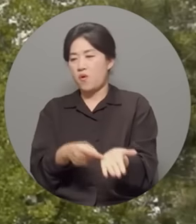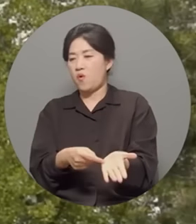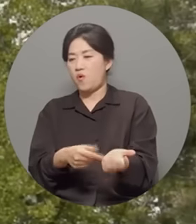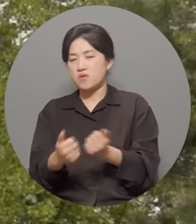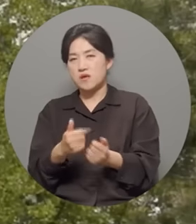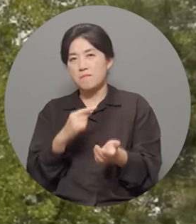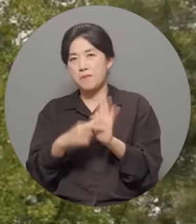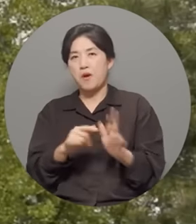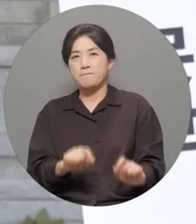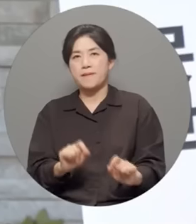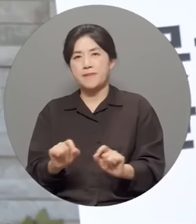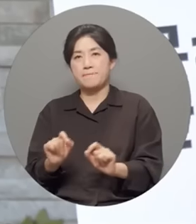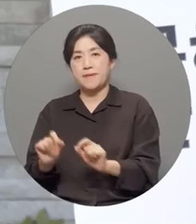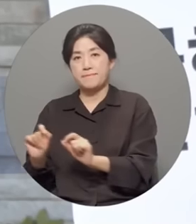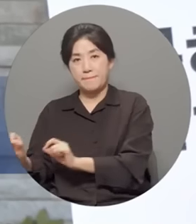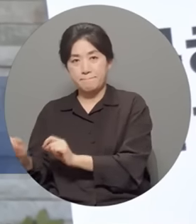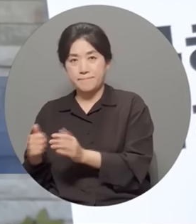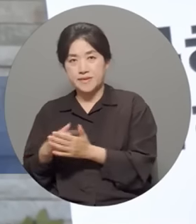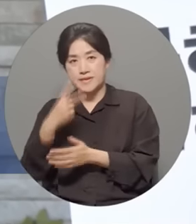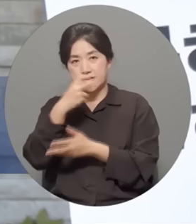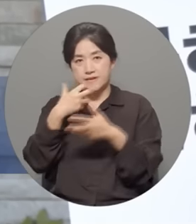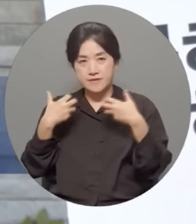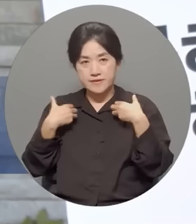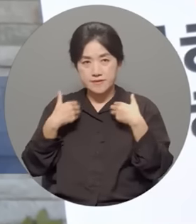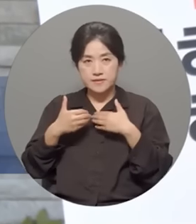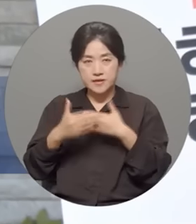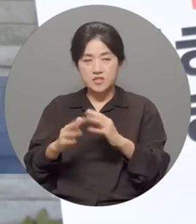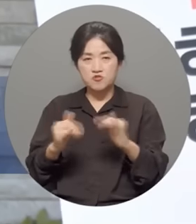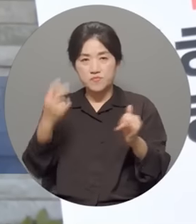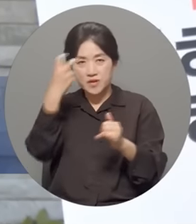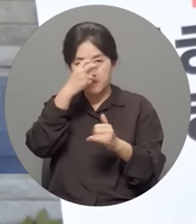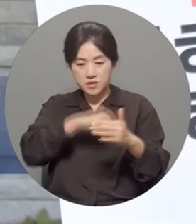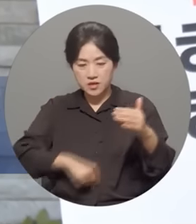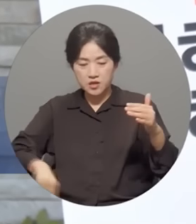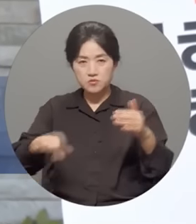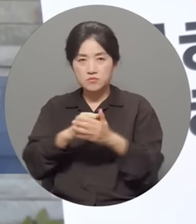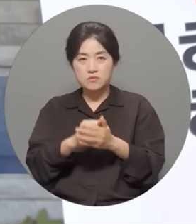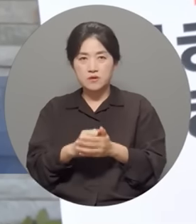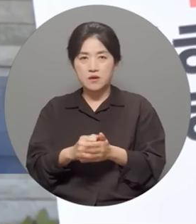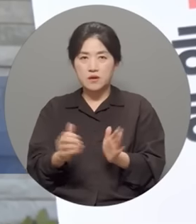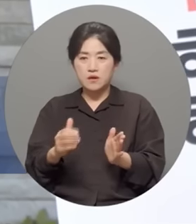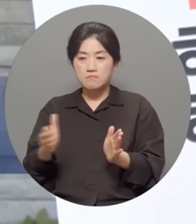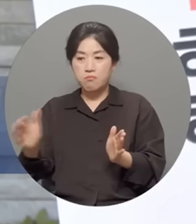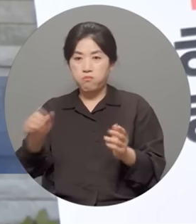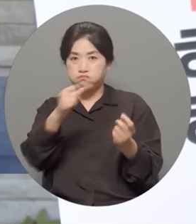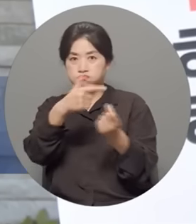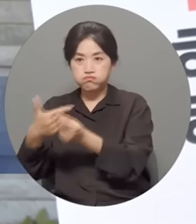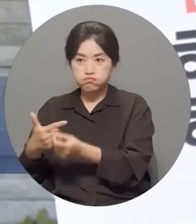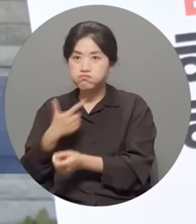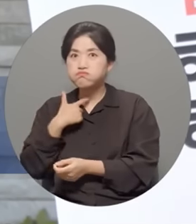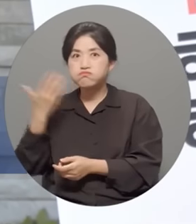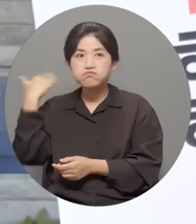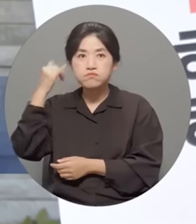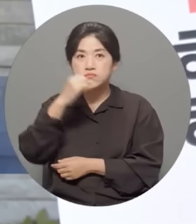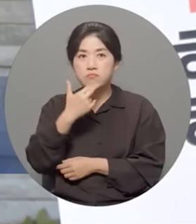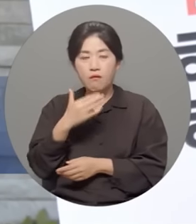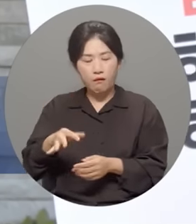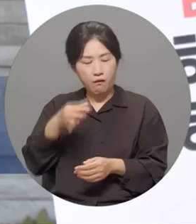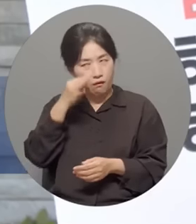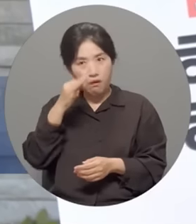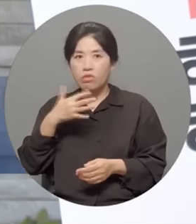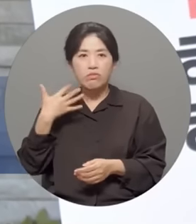발표를 늦춰왔습니다. 감사원에서 진행한 국민감사 중에 6차례나 연장된 사례가 있었습니까? 저는 본 적도